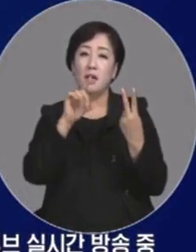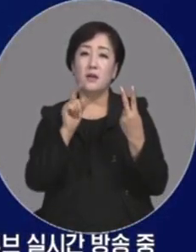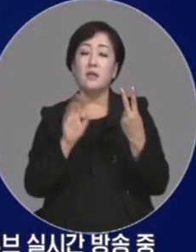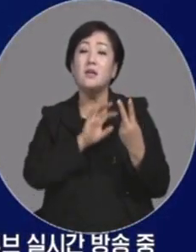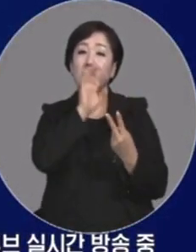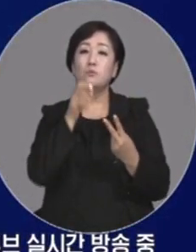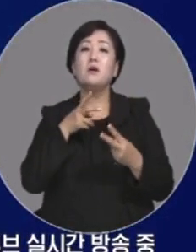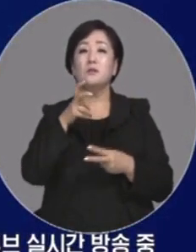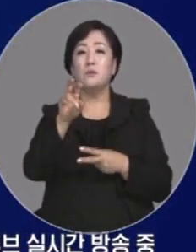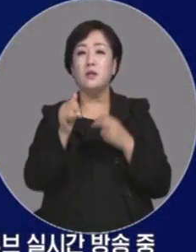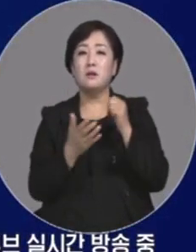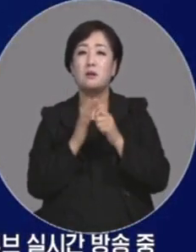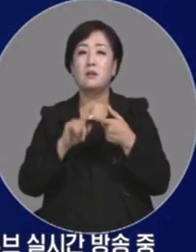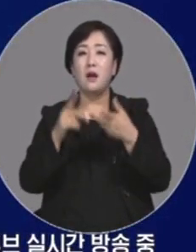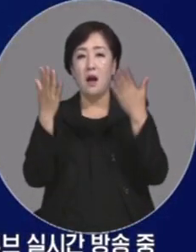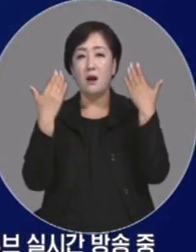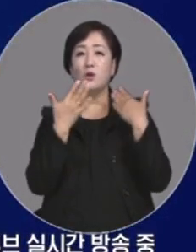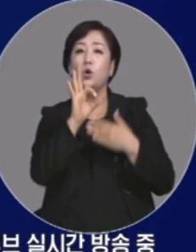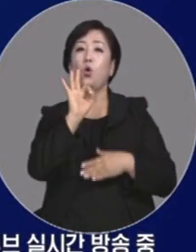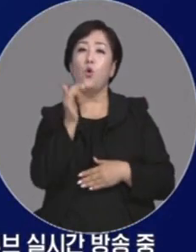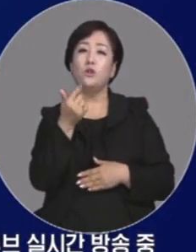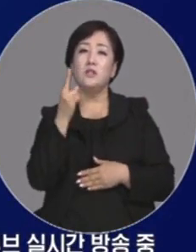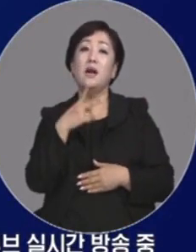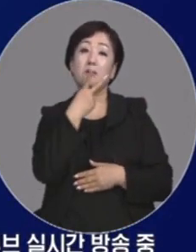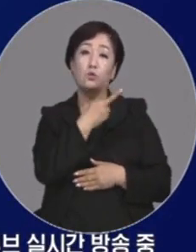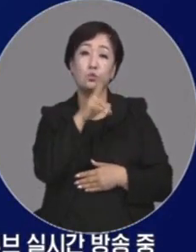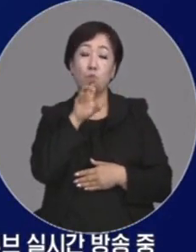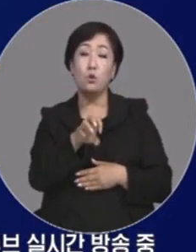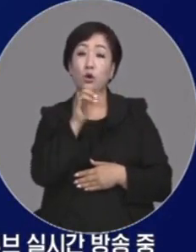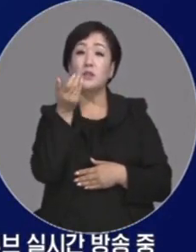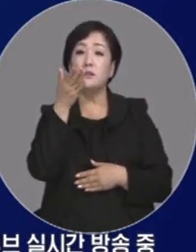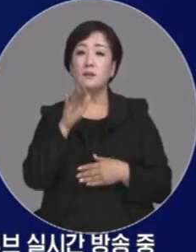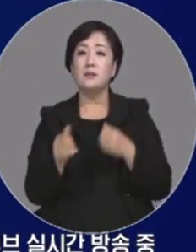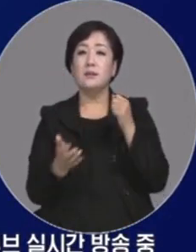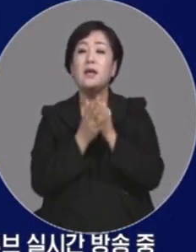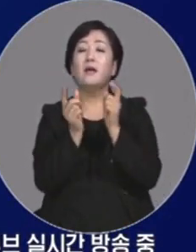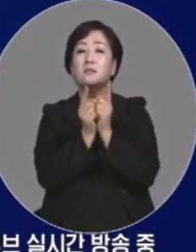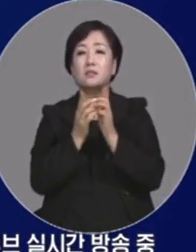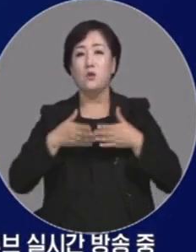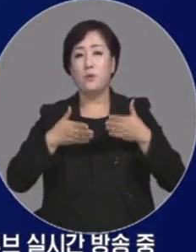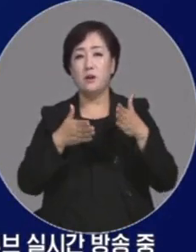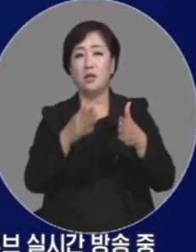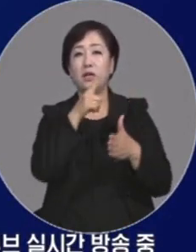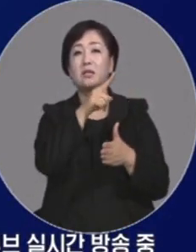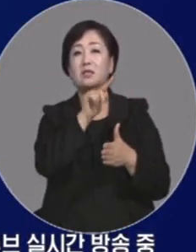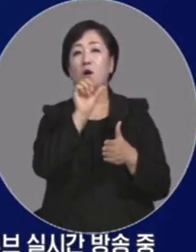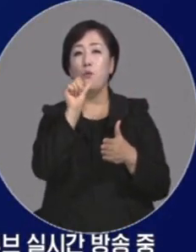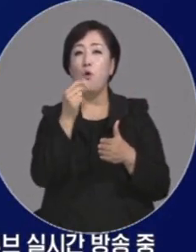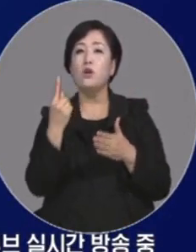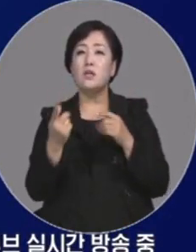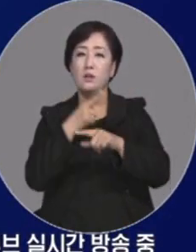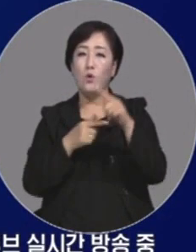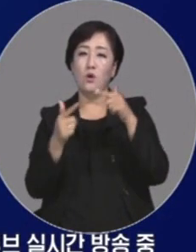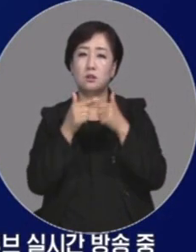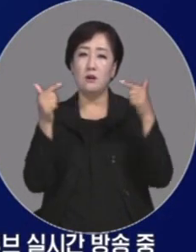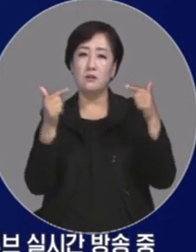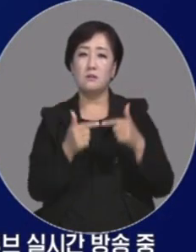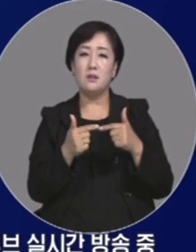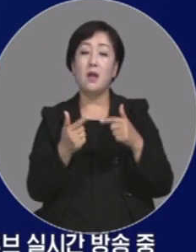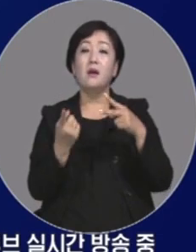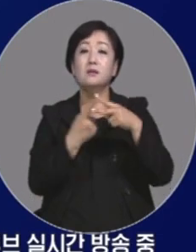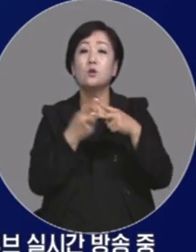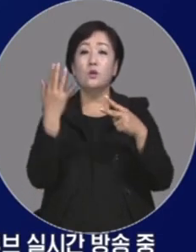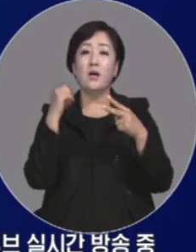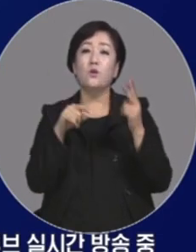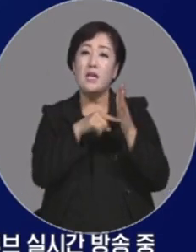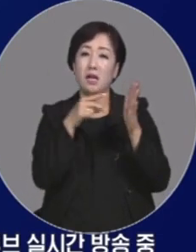시범 운행이 시작된 곳은 이 학교와 온양초 등두 곳인데 학교에서 직선 거리가 1.5km를 넘는 저학년 학생이